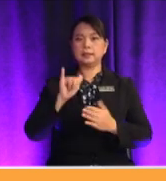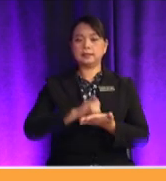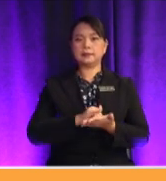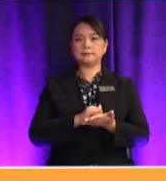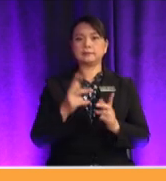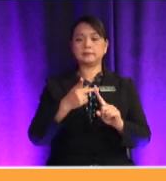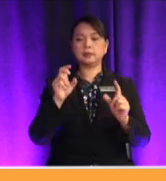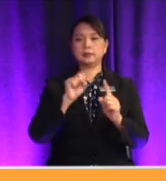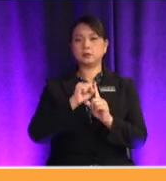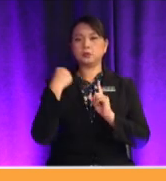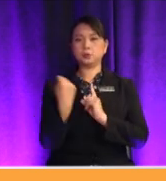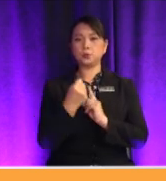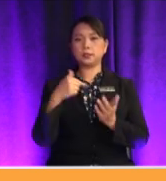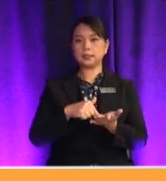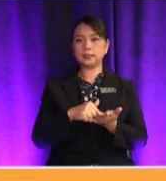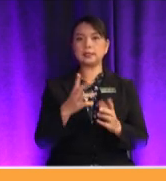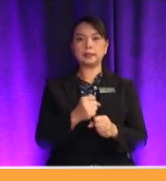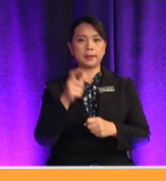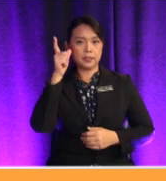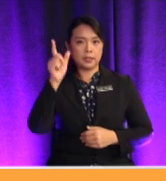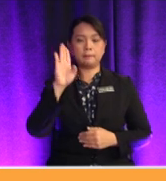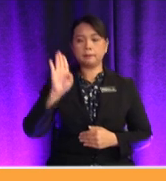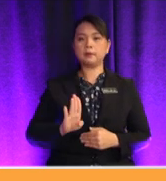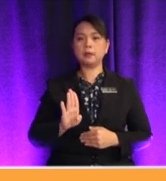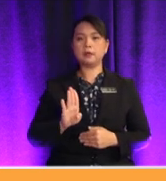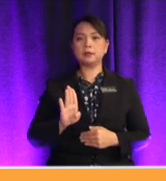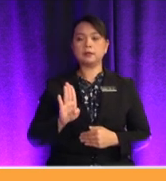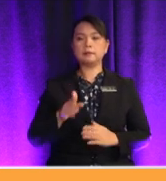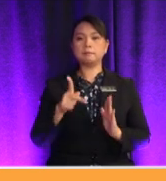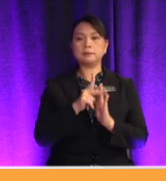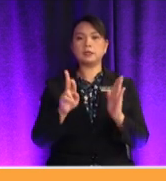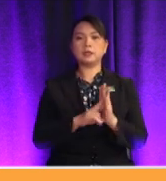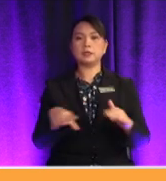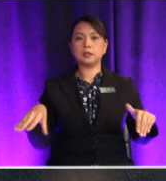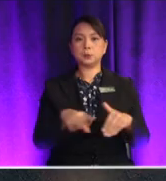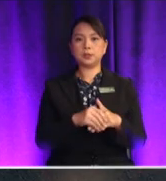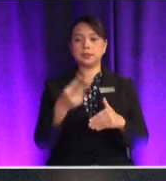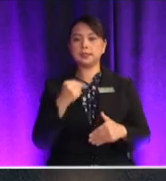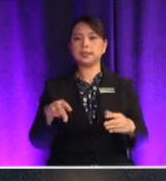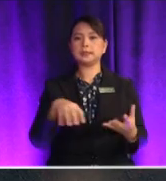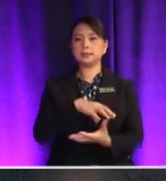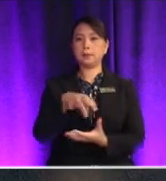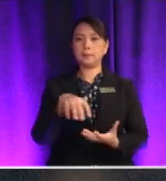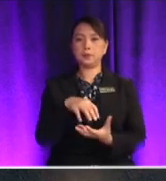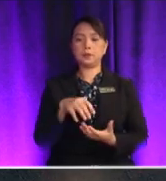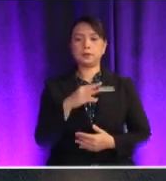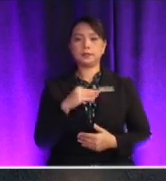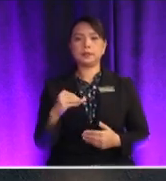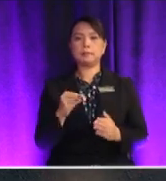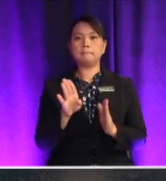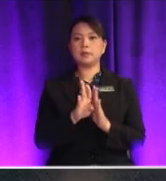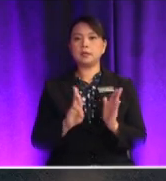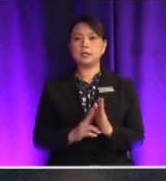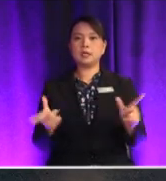situasi ini kita lihat ini adalah perkahwinan campur. Perkahwinan campur ini telah berlaku di Malaysia